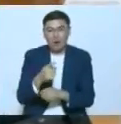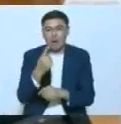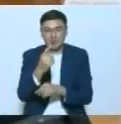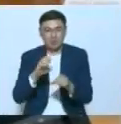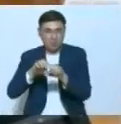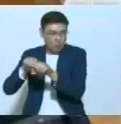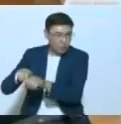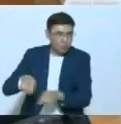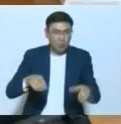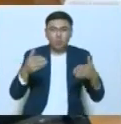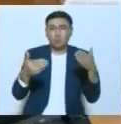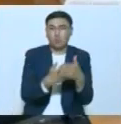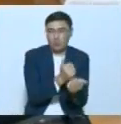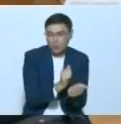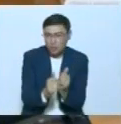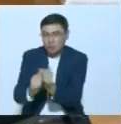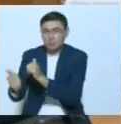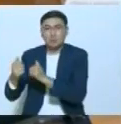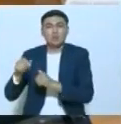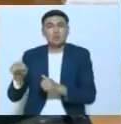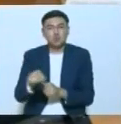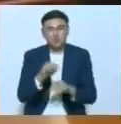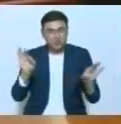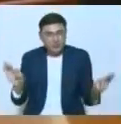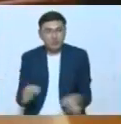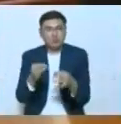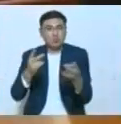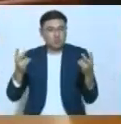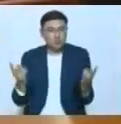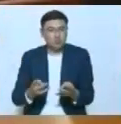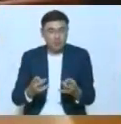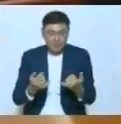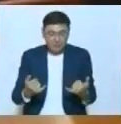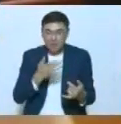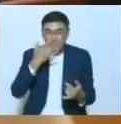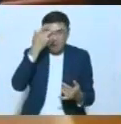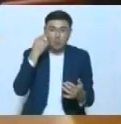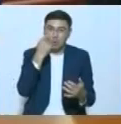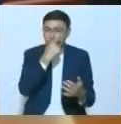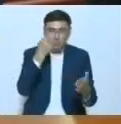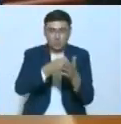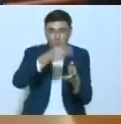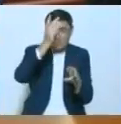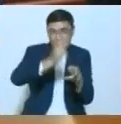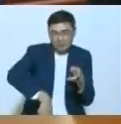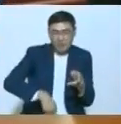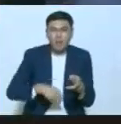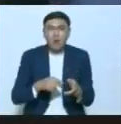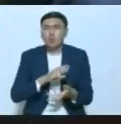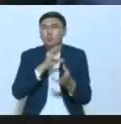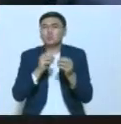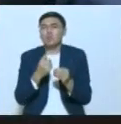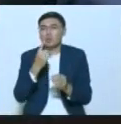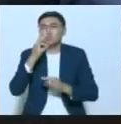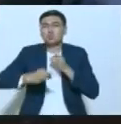су құбырын қайта жаңарту, кеңейту жұмыстары жүргізіліп жатыр. Осылайша жаз мезгілінің соңына дейін өңірді ауыз сумен қамту тәулігіне